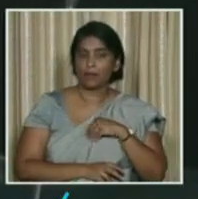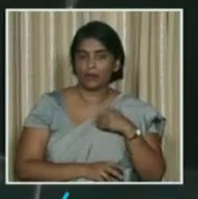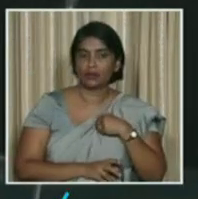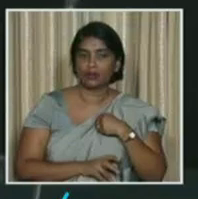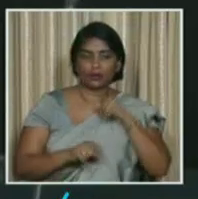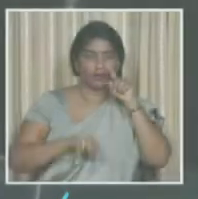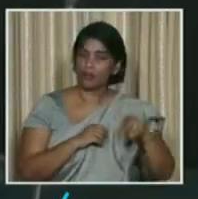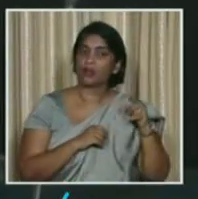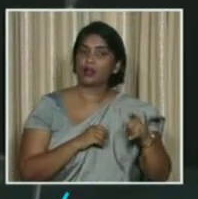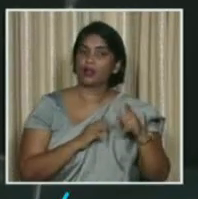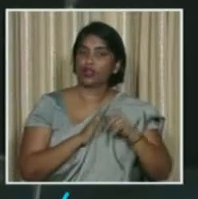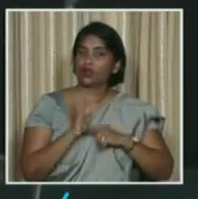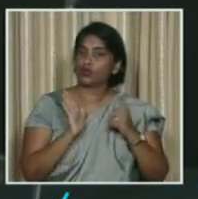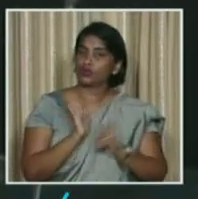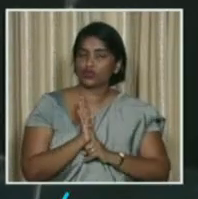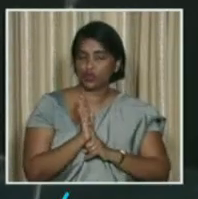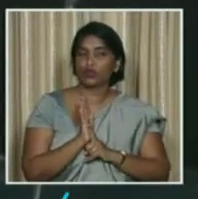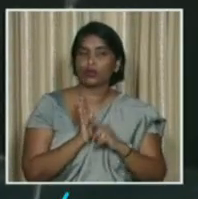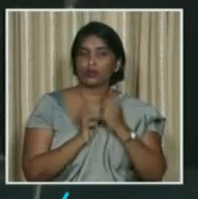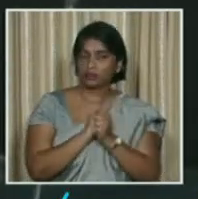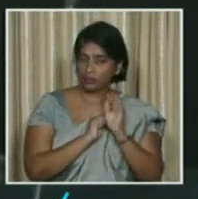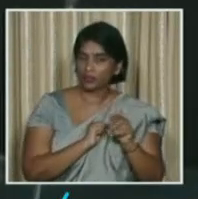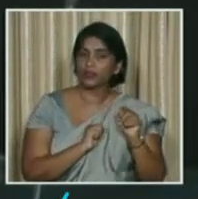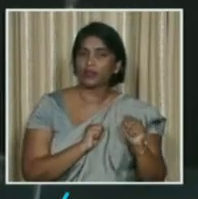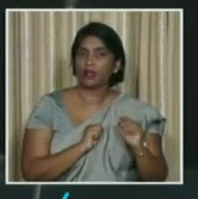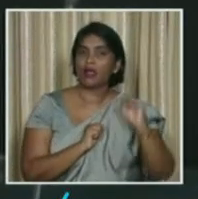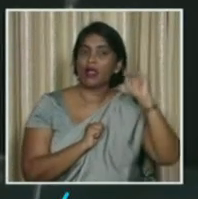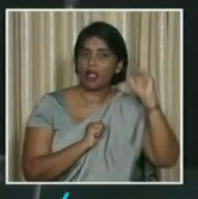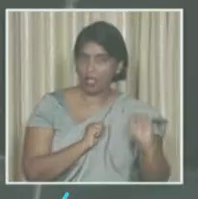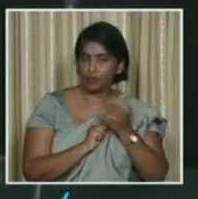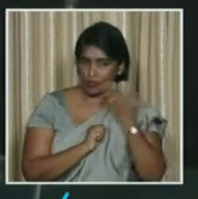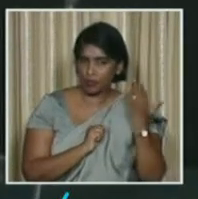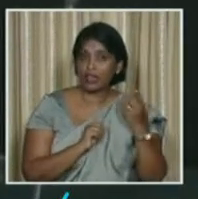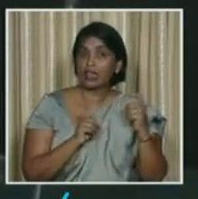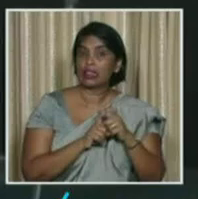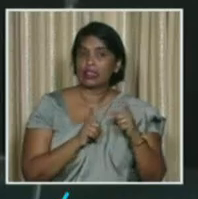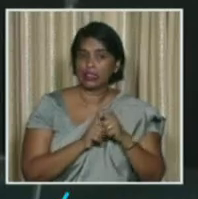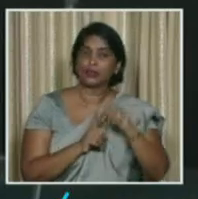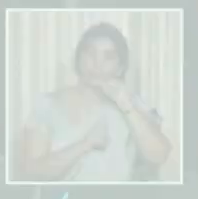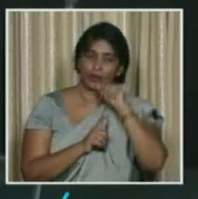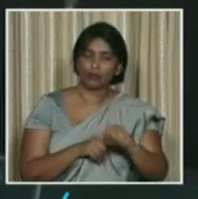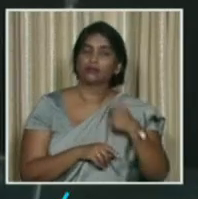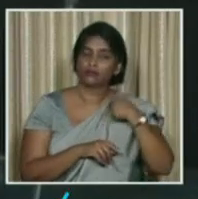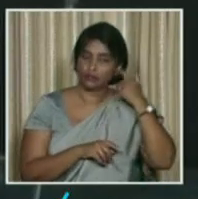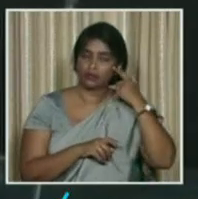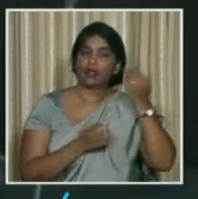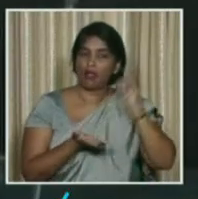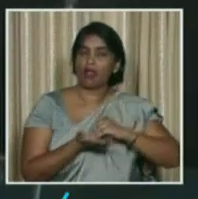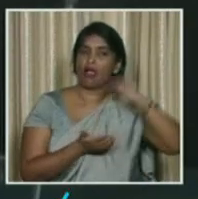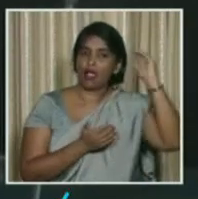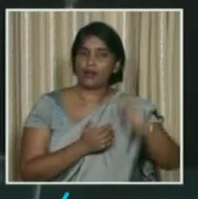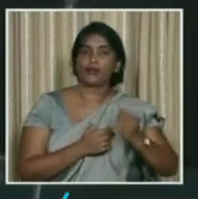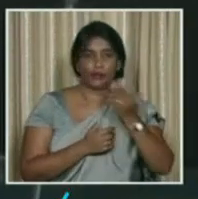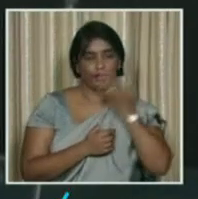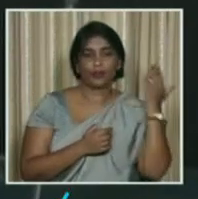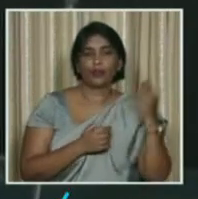ජනන සැලසුම වෙනස් වෙන්න ඕන. ජූලි මාසෙ වෙනකට සංශෝධනය සිදු කිරීමේදී අඩු කරන්න තව පුළුවන් ද අඩු කරන්න. දෙසැම්බර් වෙනකට අනිවාර්යයෙන්ම අපි දන්නවා අපිට තව අඩු කිරීමක් කරන්න